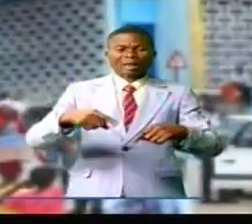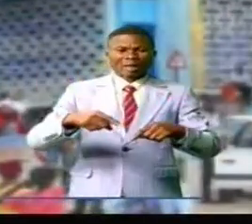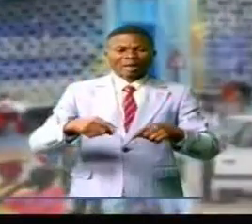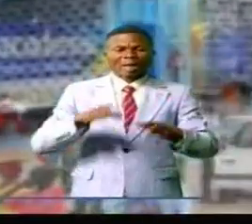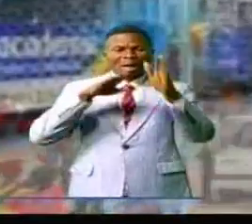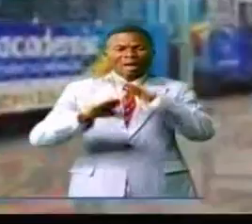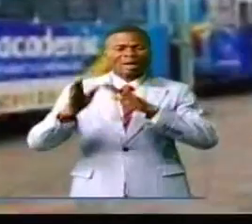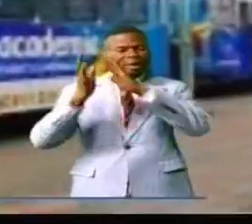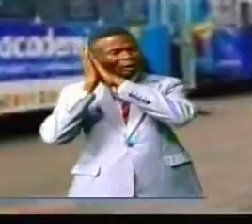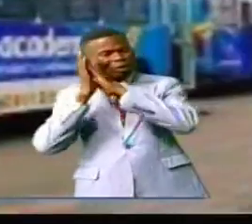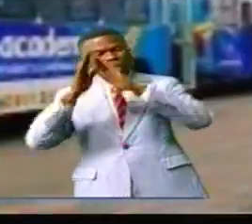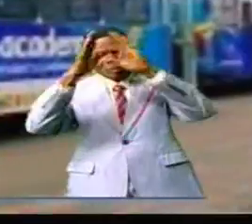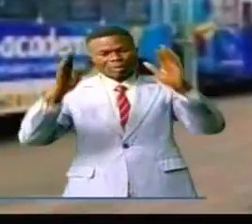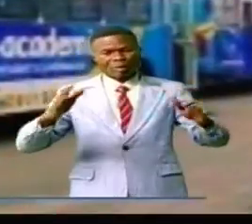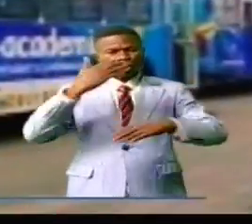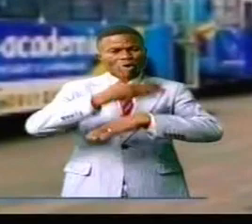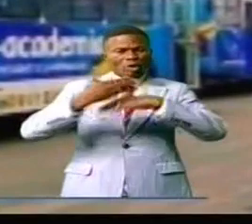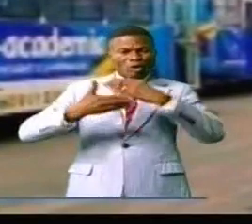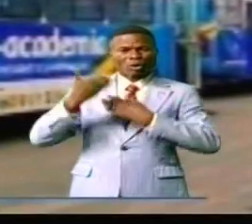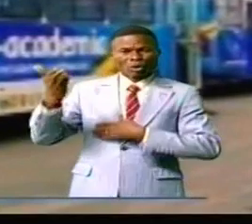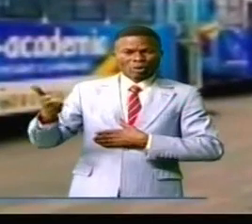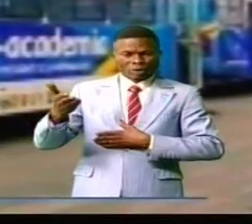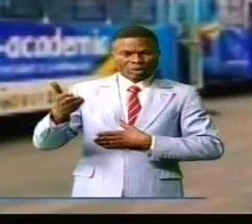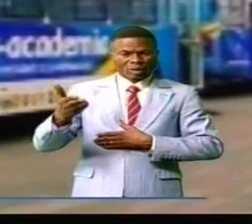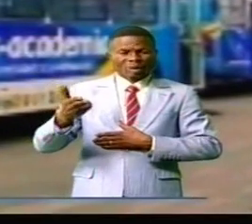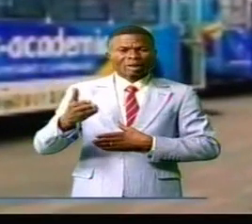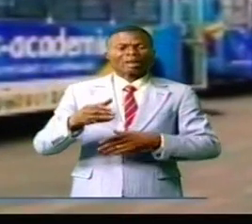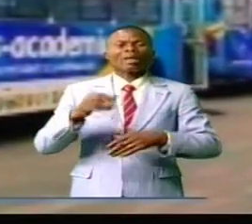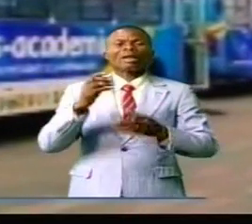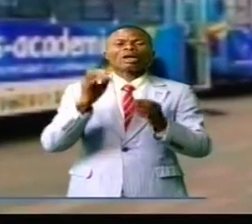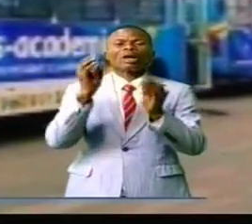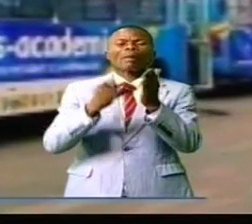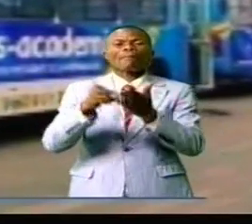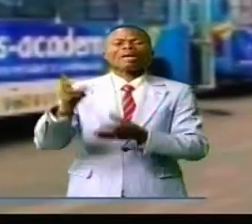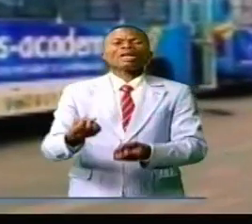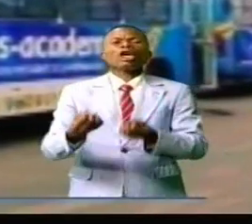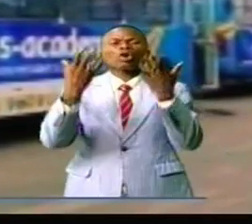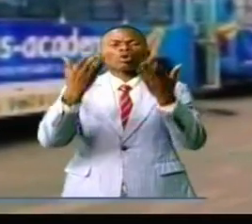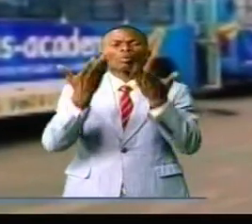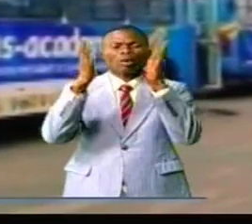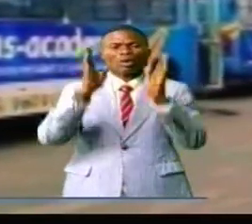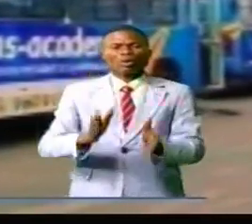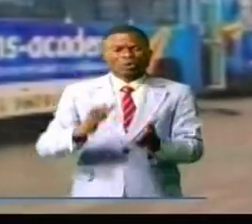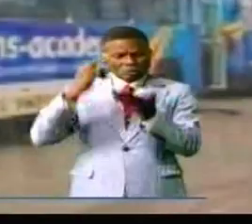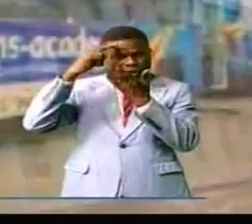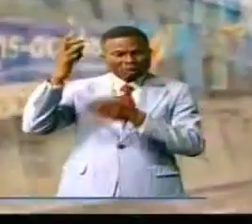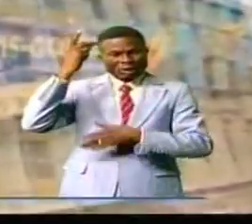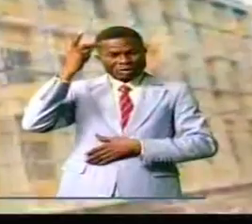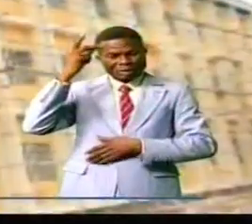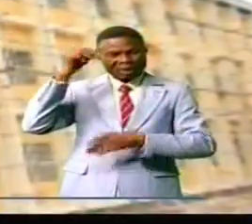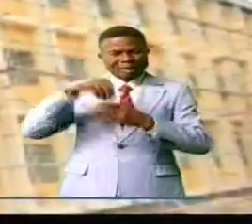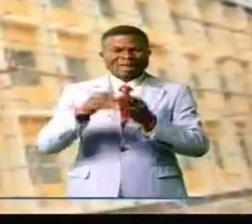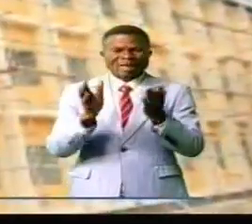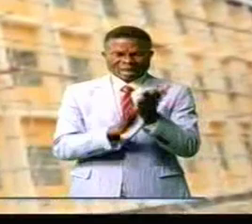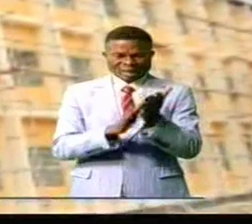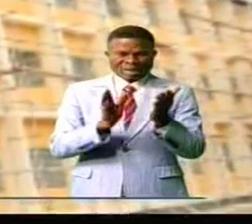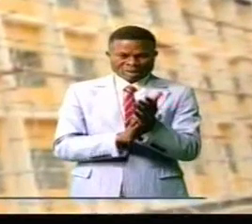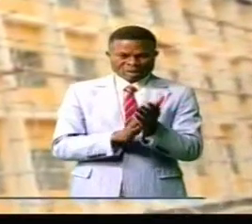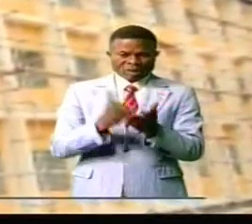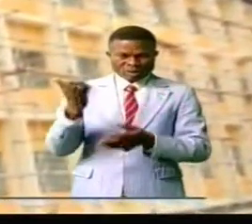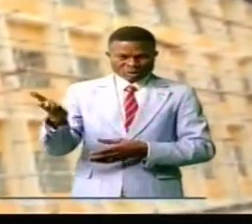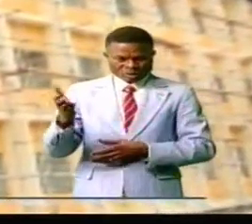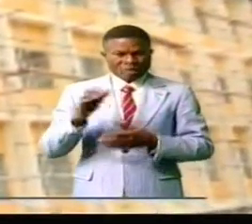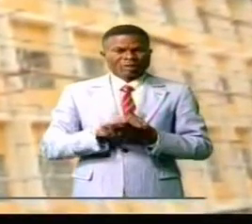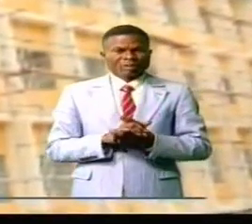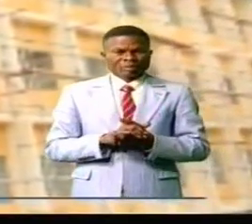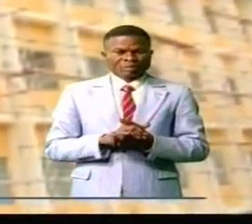des étudiants dans les homes réhabilités et quel est le montant que doivent payer les étudiants de l'Université de Kinshasa en termes des frais